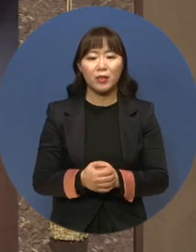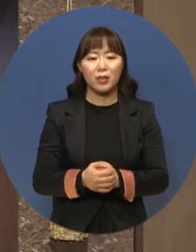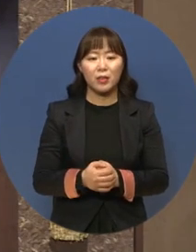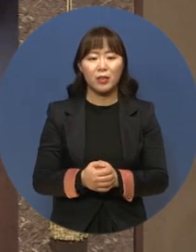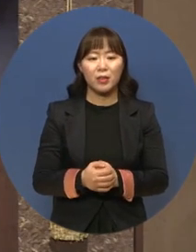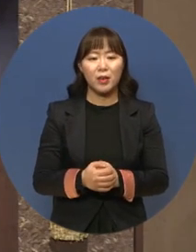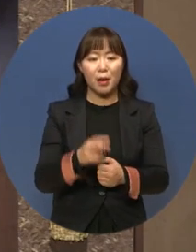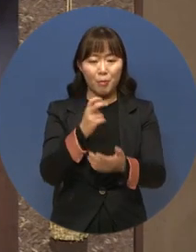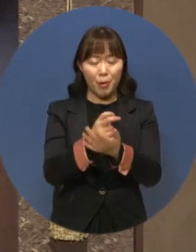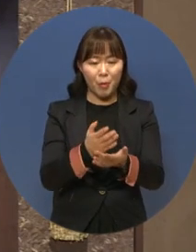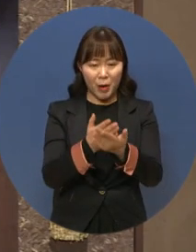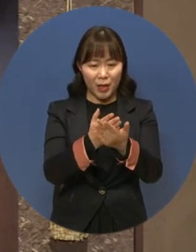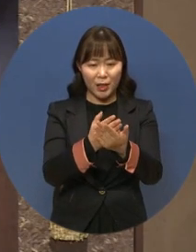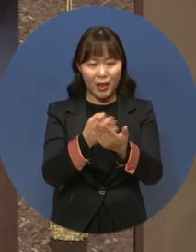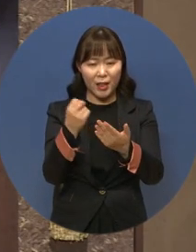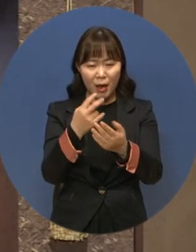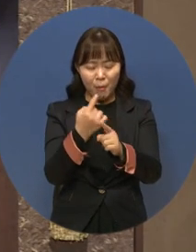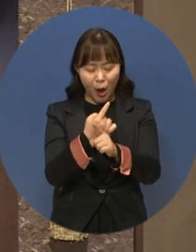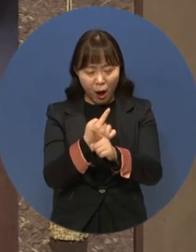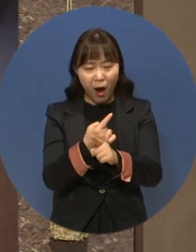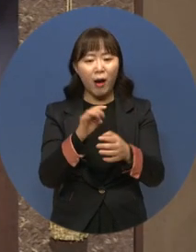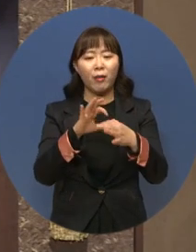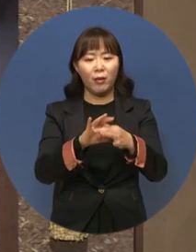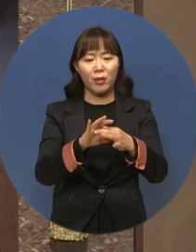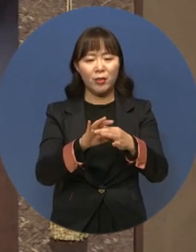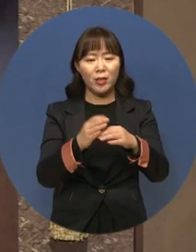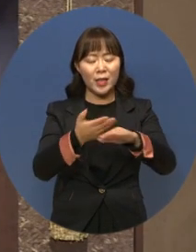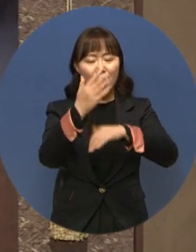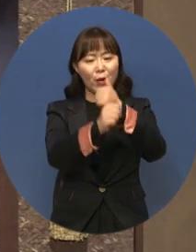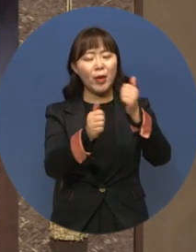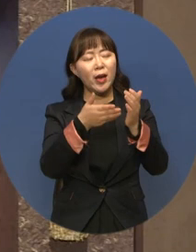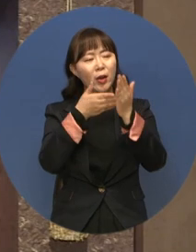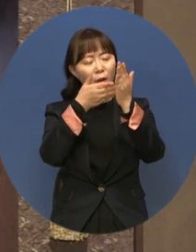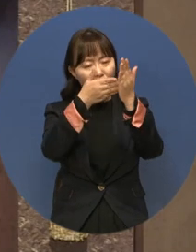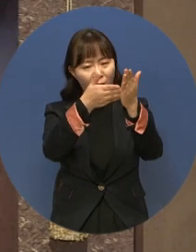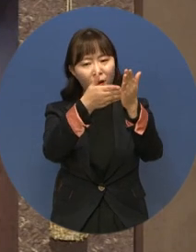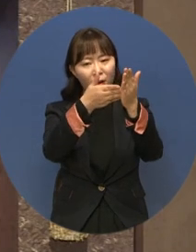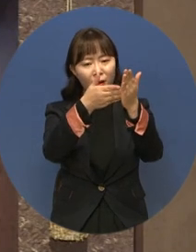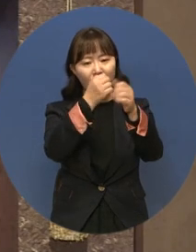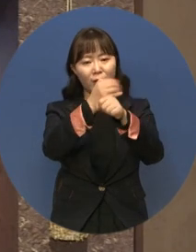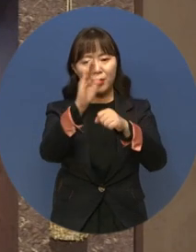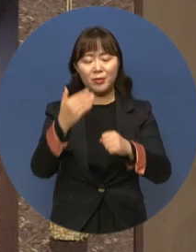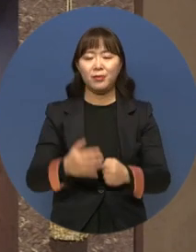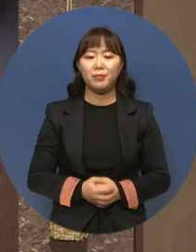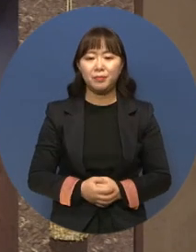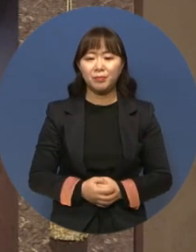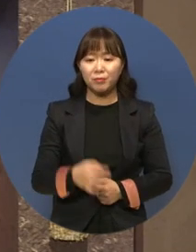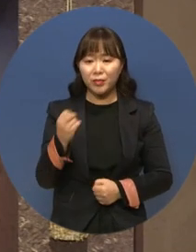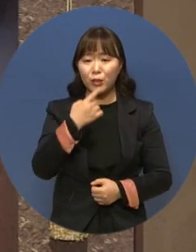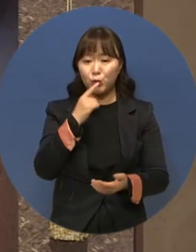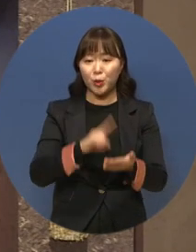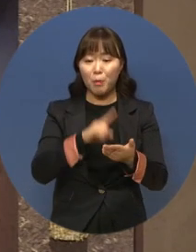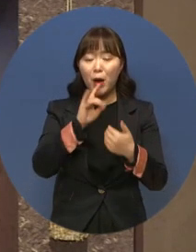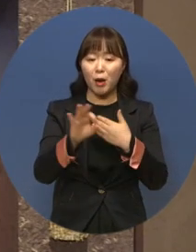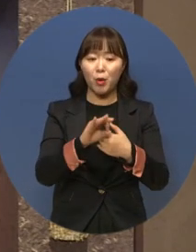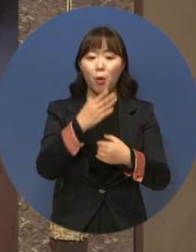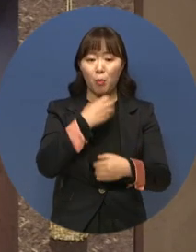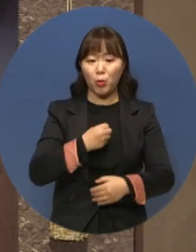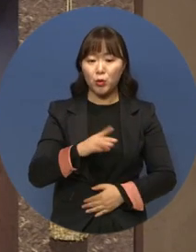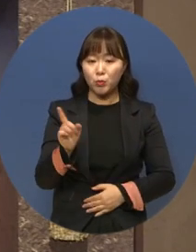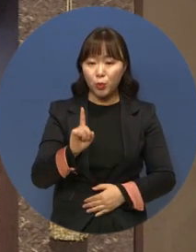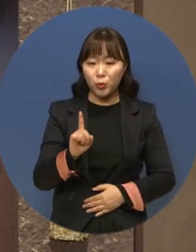입법 재개정에 대한 부분들을 상임위에 요청하는 것이죠. 네. 그렇죠. 쉽게 얘기해서 복지 같은